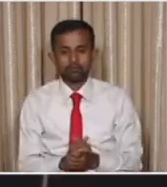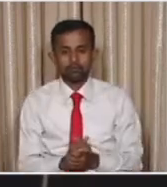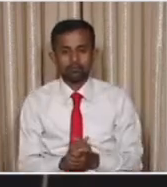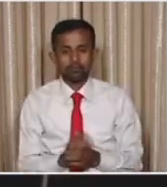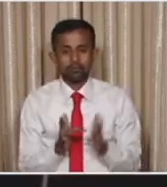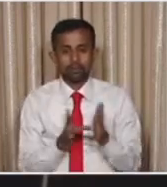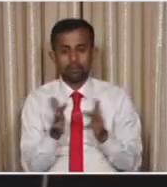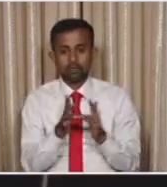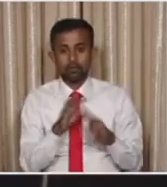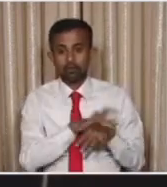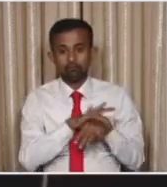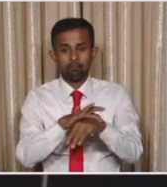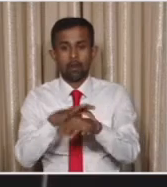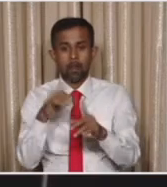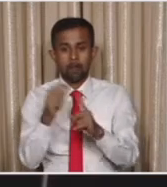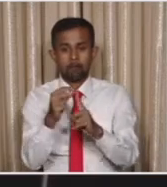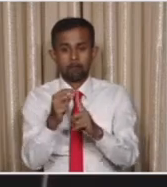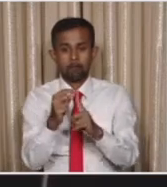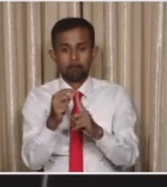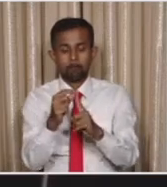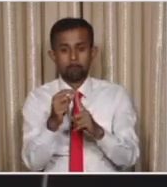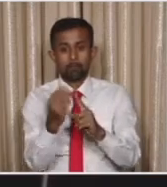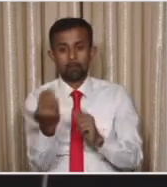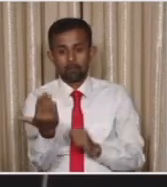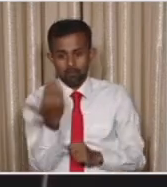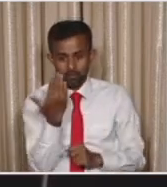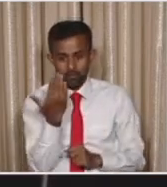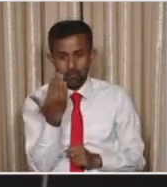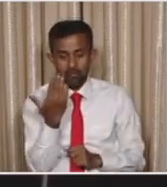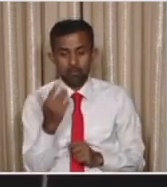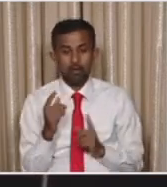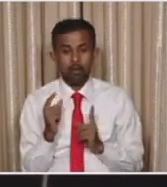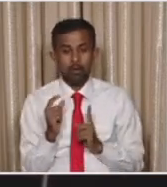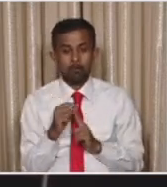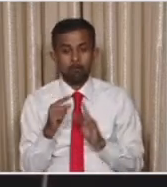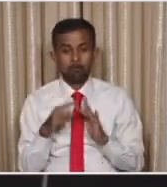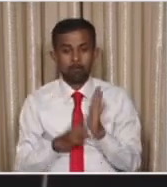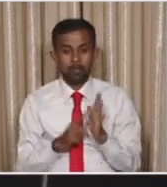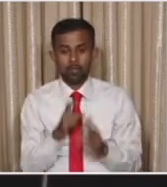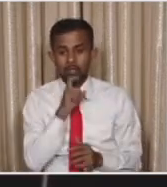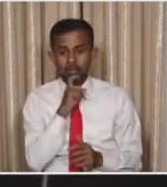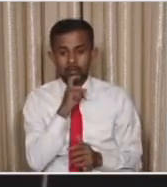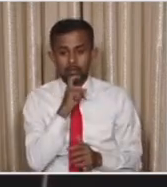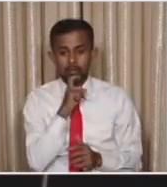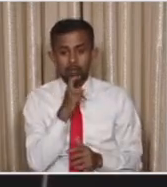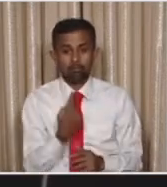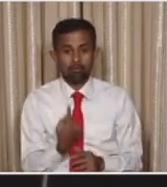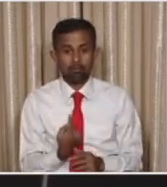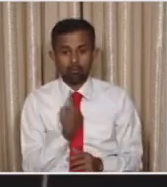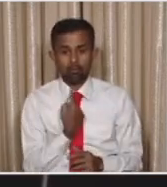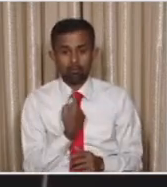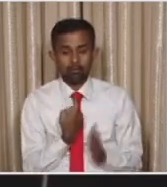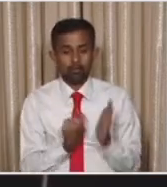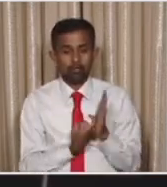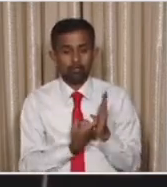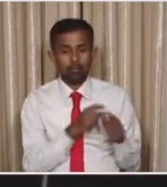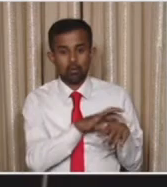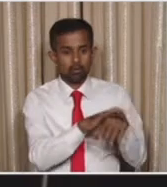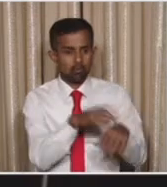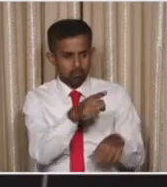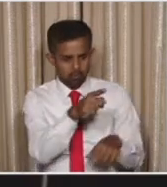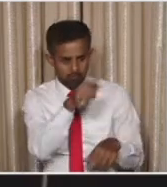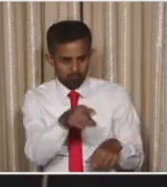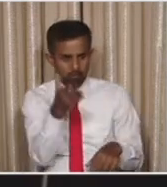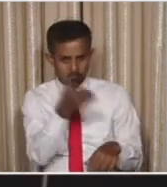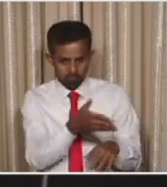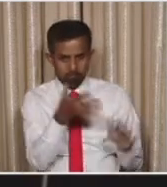ජීසස්ව ගෙනියනවා පිලාත් ඉදිරියේ. පිලාත් නඩුව අහනවා ජීසස්ව තනි කාමරයකට ගෙනියලා, ඔබ වැරදි කරුද